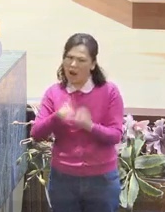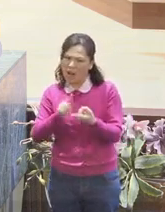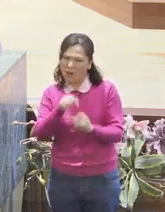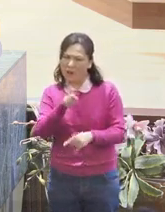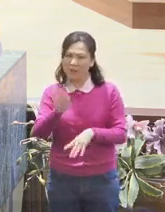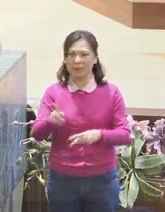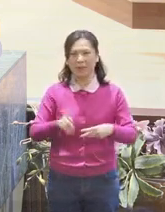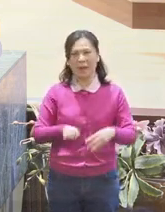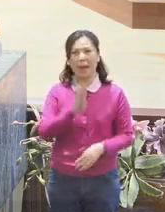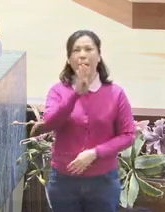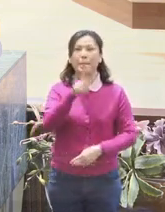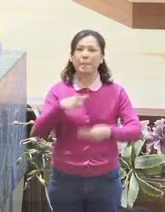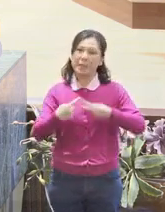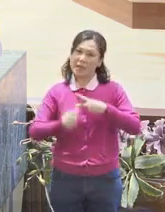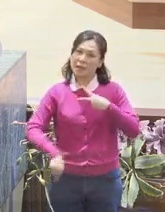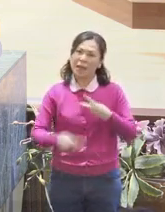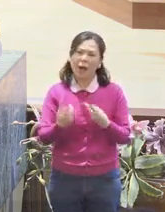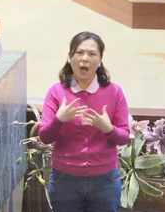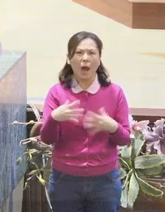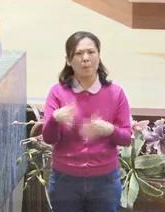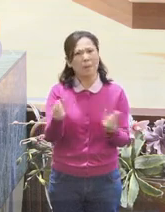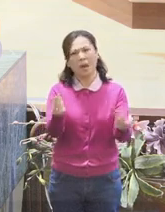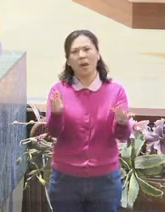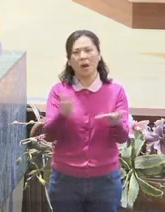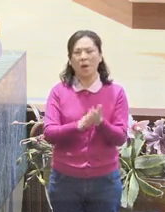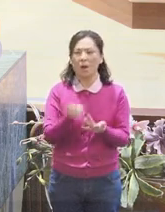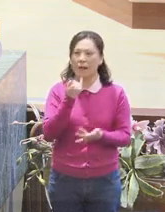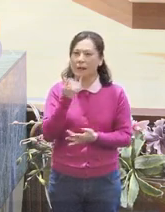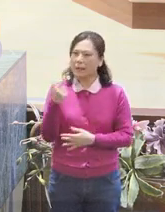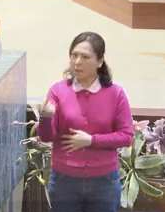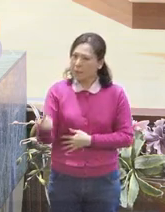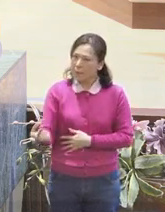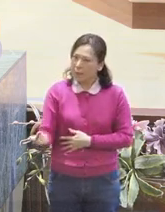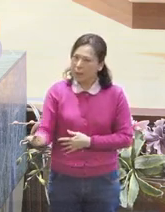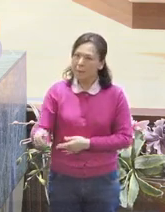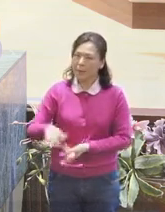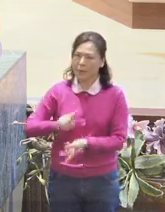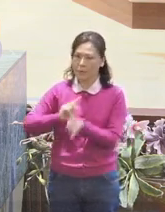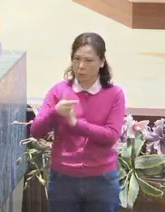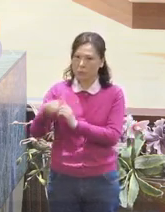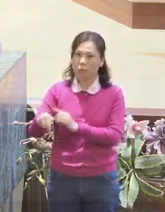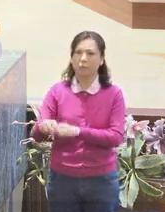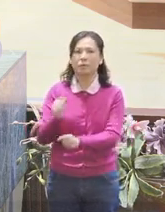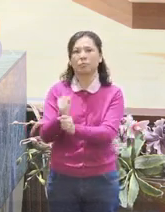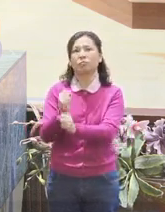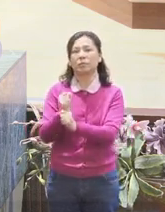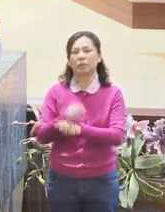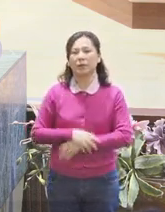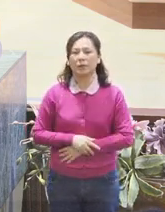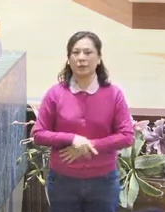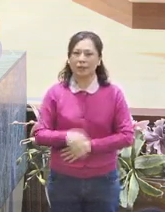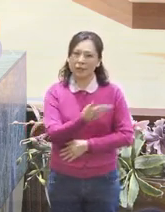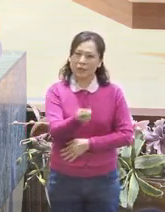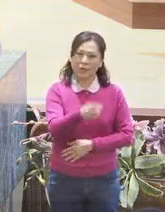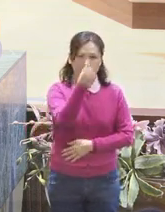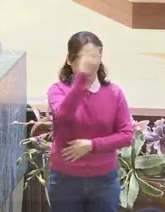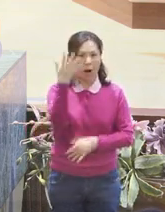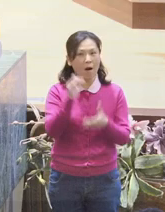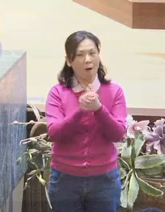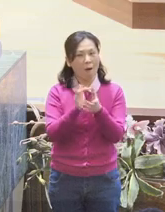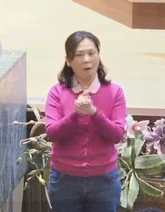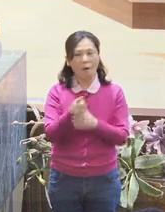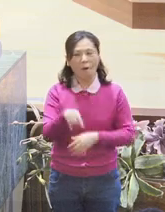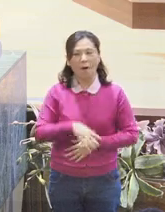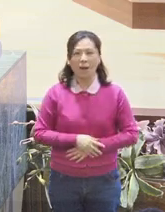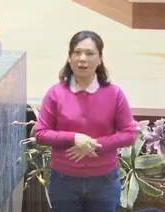肝炎的问题了，他们也可以转型到比较循环再生永续等等的这样的做法，然后让这些年轻朋友虽然